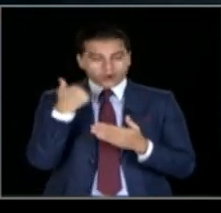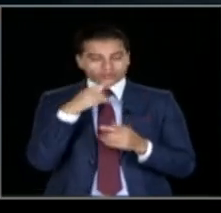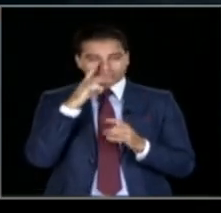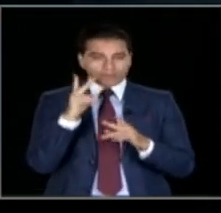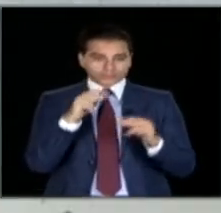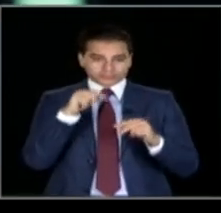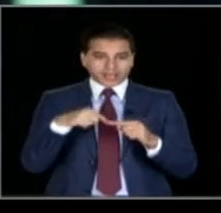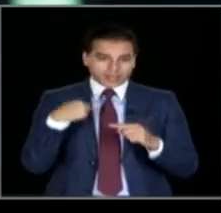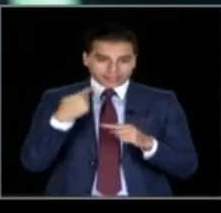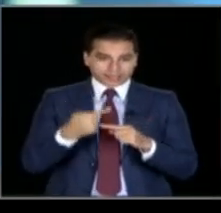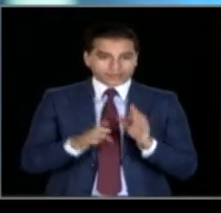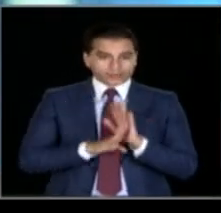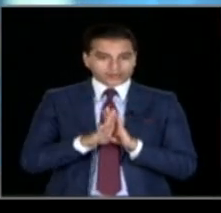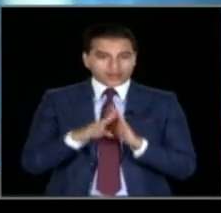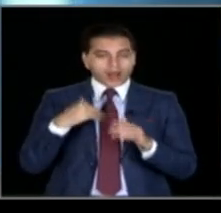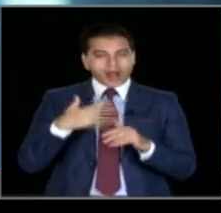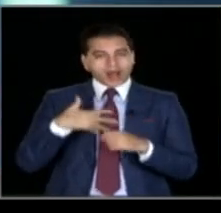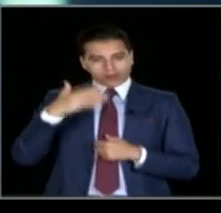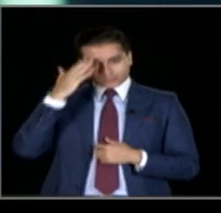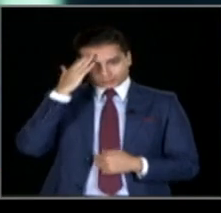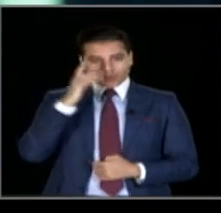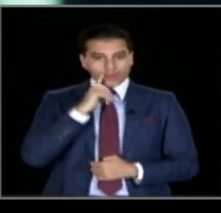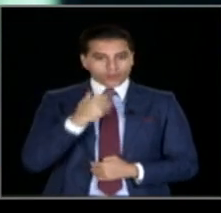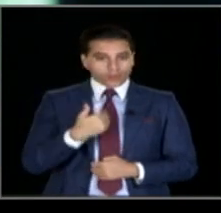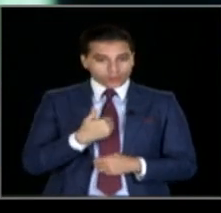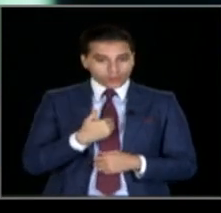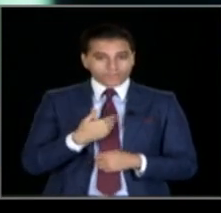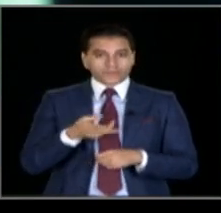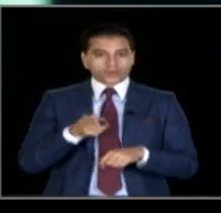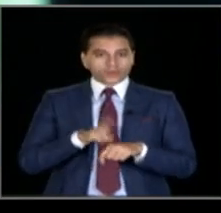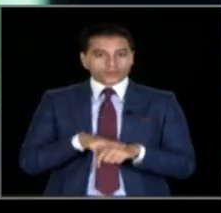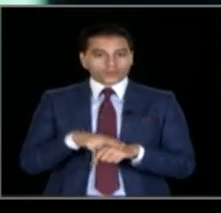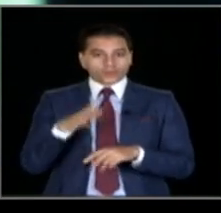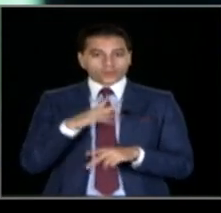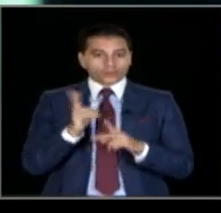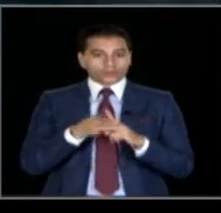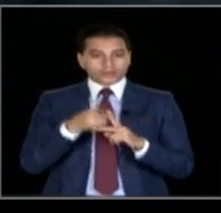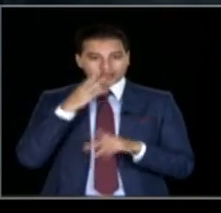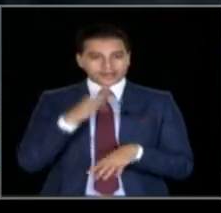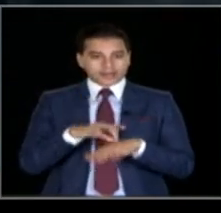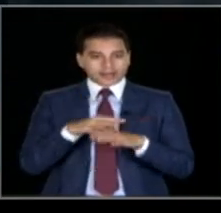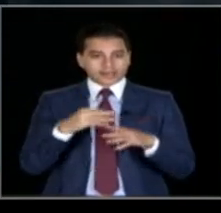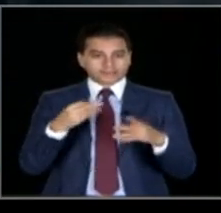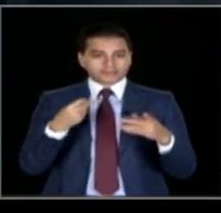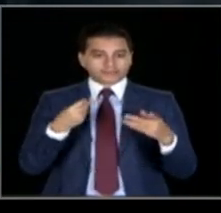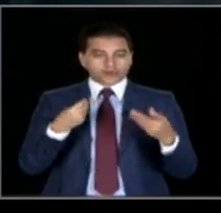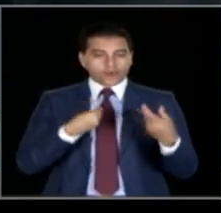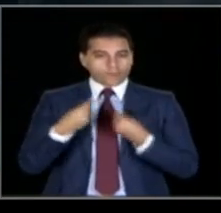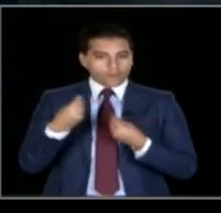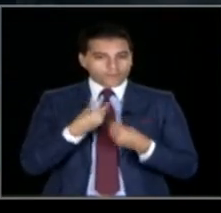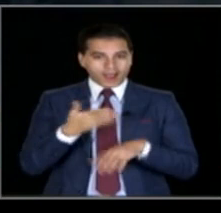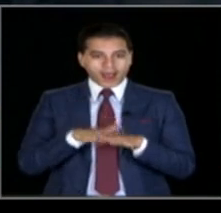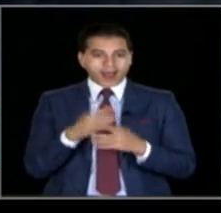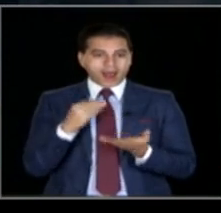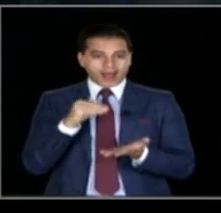زمايلي واوصل للدور النهائي ان شاء الله. انا احب اشكر طبعا مامتي وكل الجمهور يعني اللي ساعد معايا في